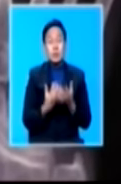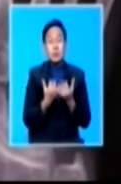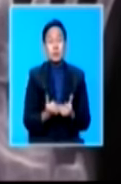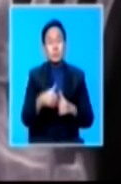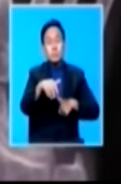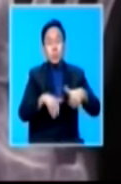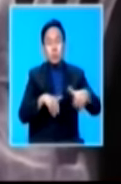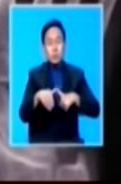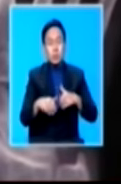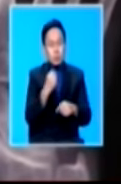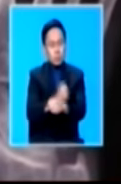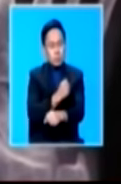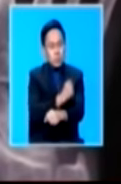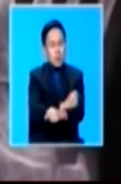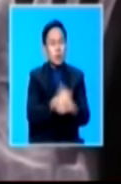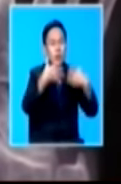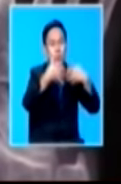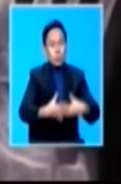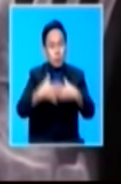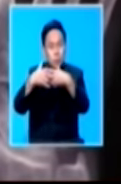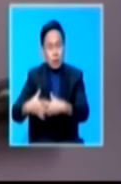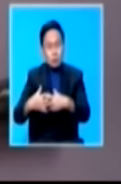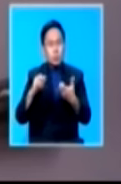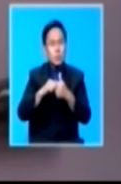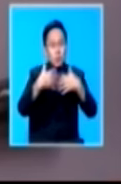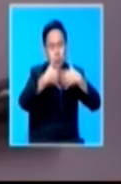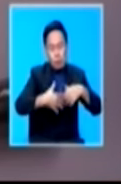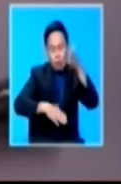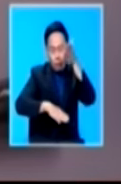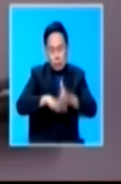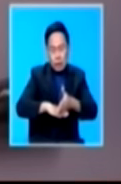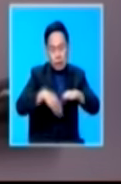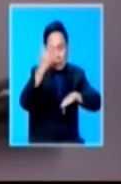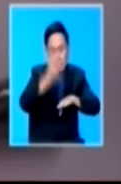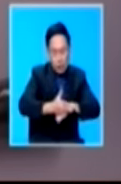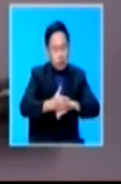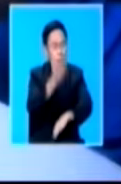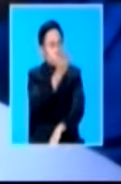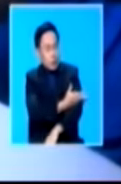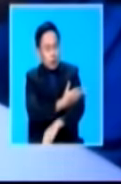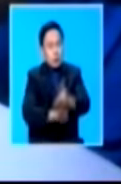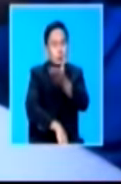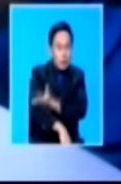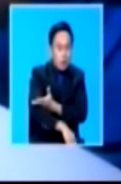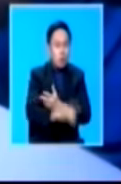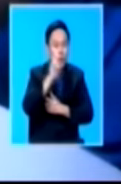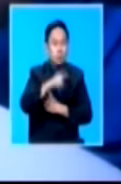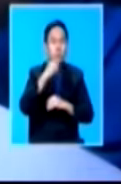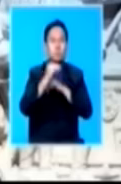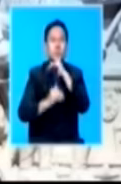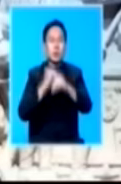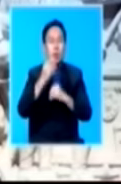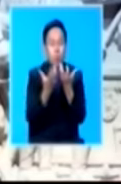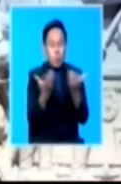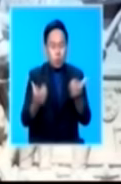พี่น้องที่เป็นแรงงานที่ทำงานโรงงานถูกเครื่องจักรกลตัดมือตัดนิ้วตัดแขนเหล่านี้มันต้องพัฒนาไปตรงโน้นเลยนะครับว่า